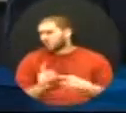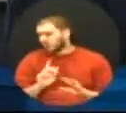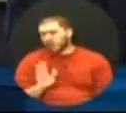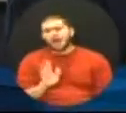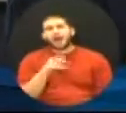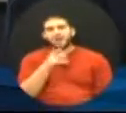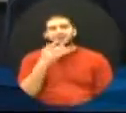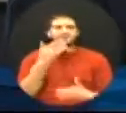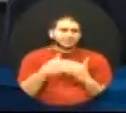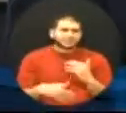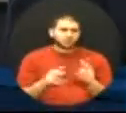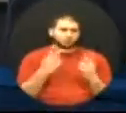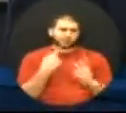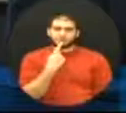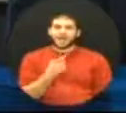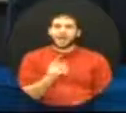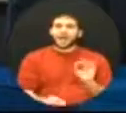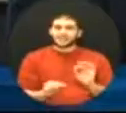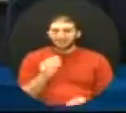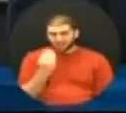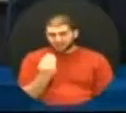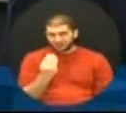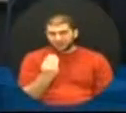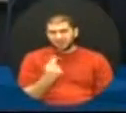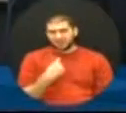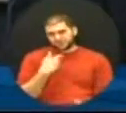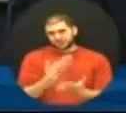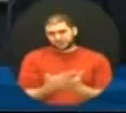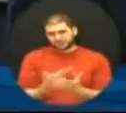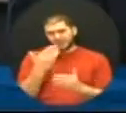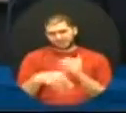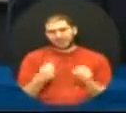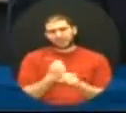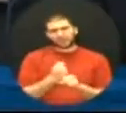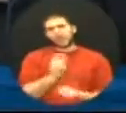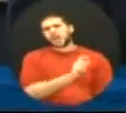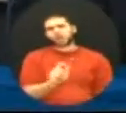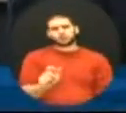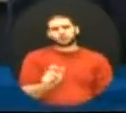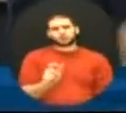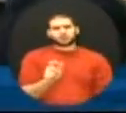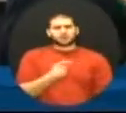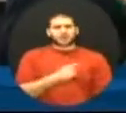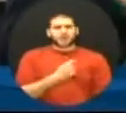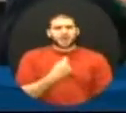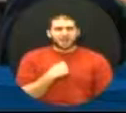אבל תפסיקו עוד פעם, גם ההסתה, תראו, בוא, אני מציע שנפסיק לעסוק בהאשמה, בהאשמות. לא, אבל